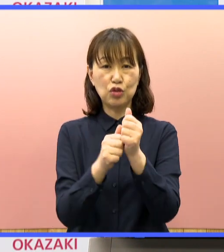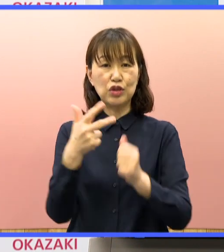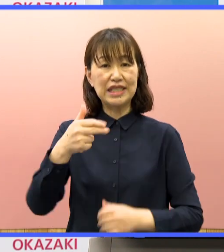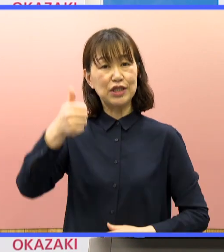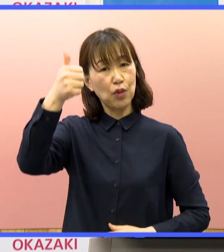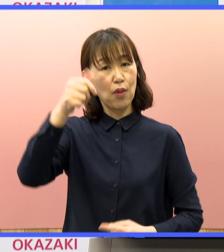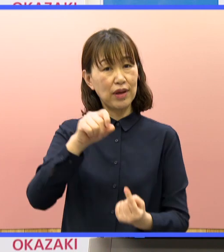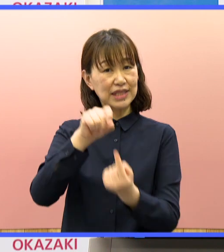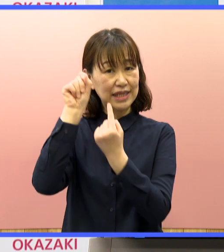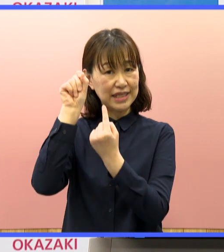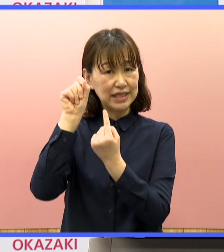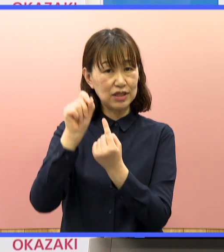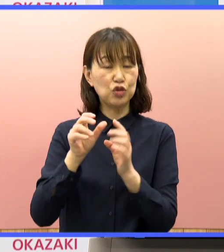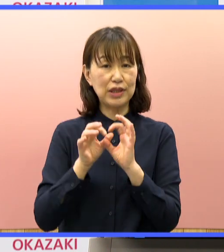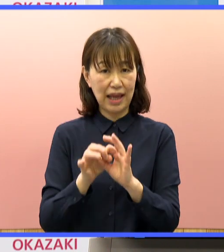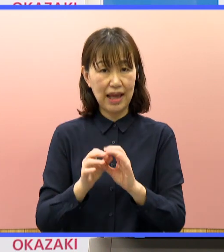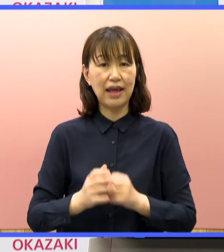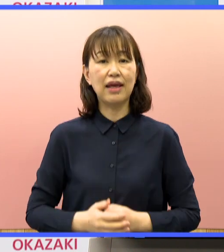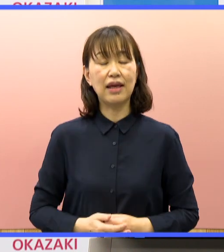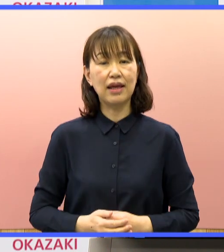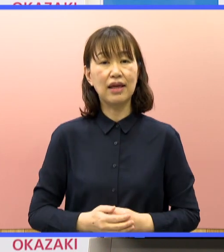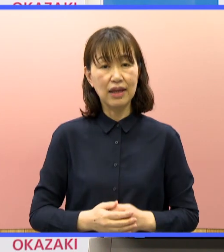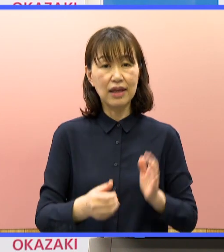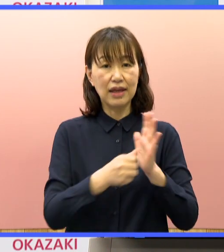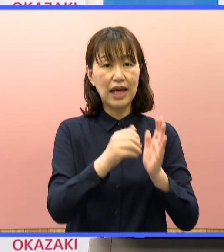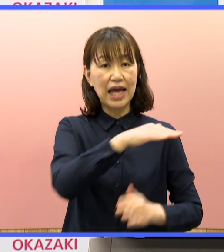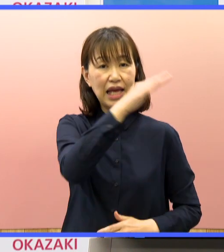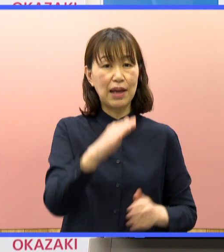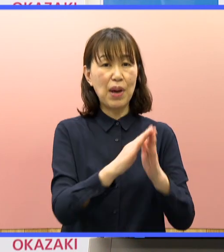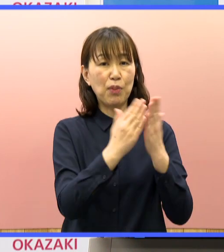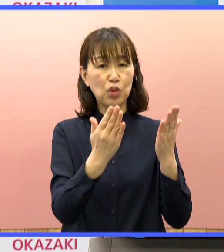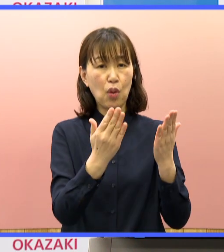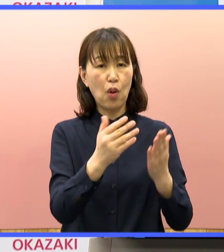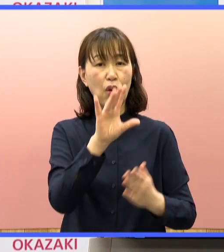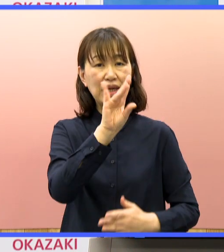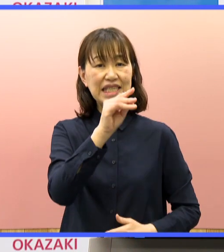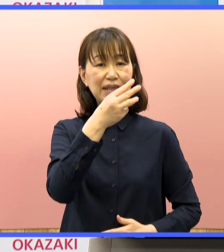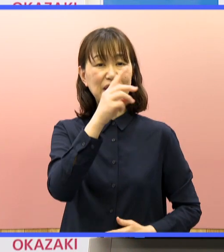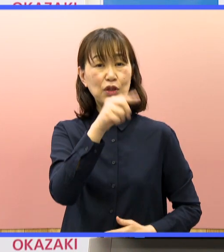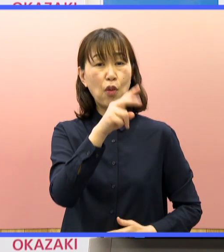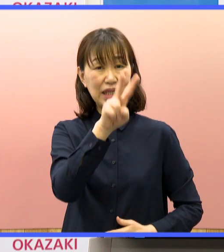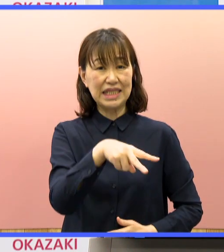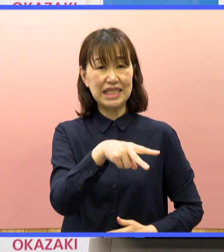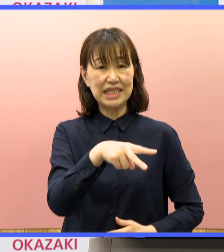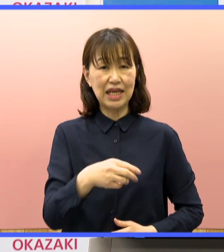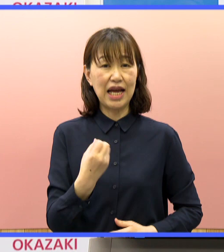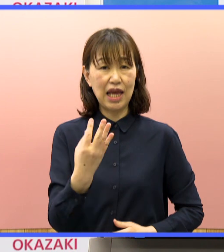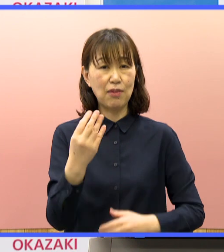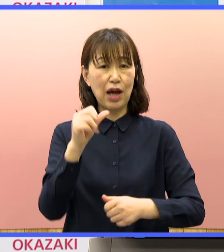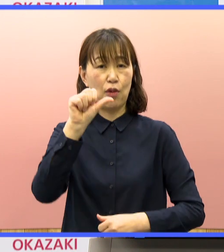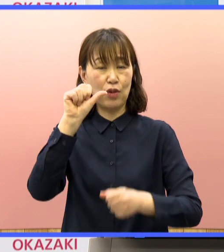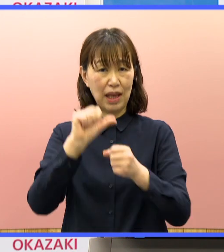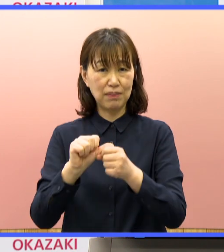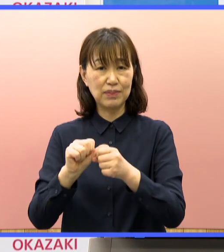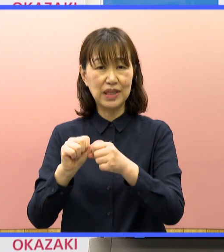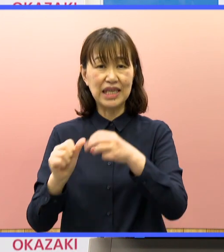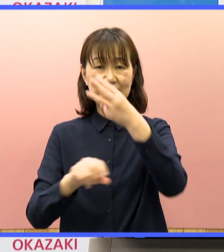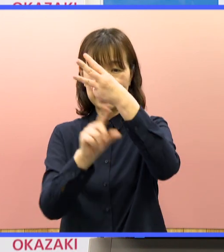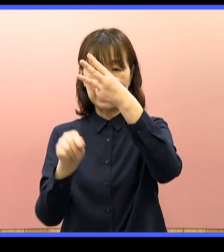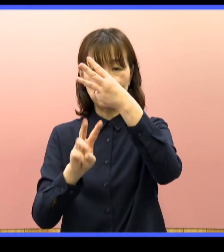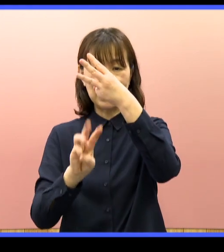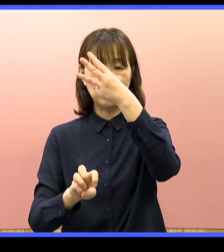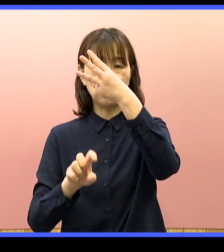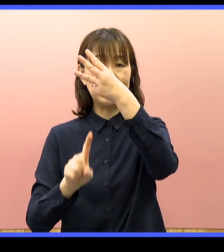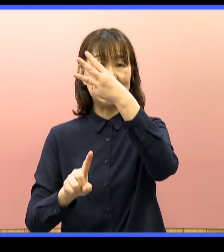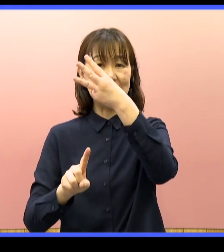山本公則副市長が令和5年3月31日をもって任期満了となりますので、その後任といたしまして引き続